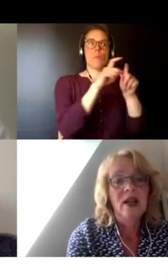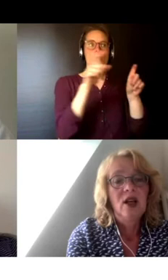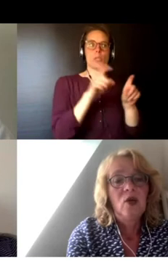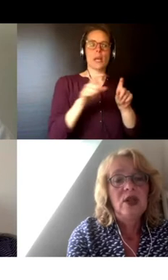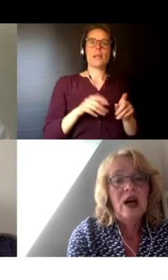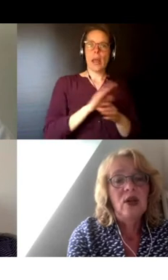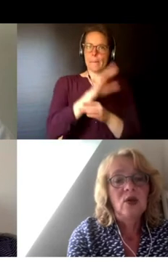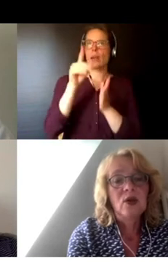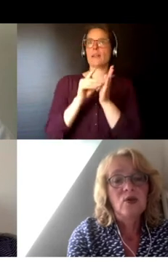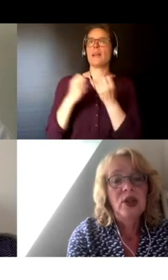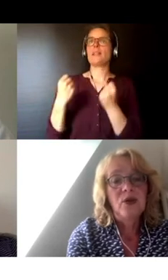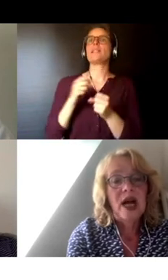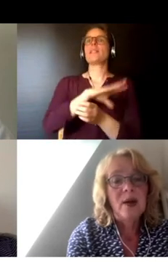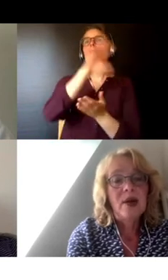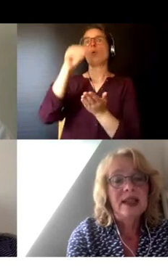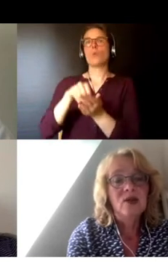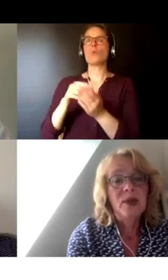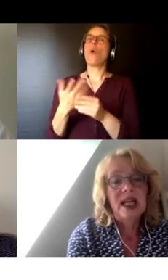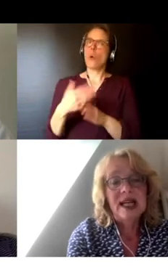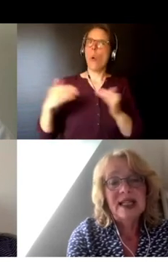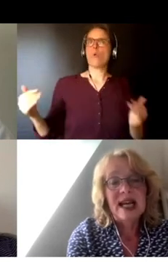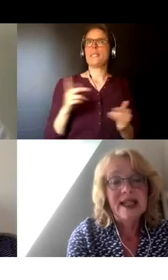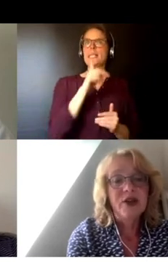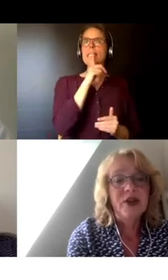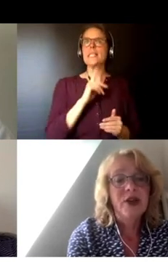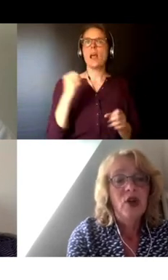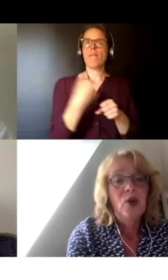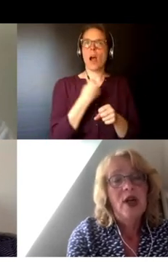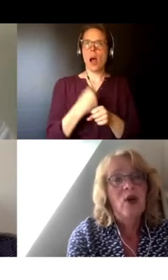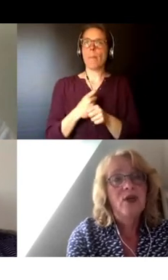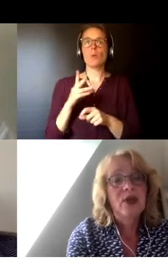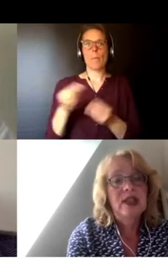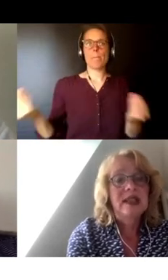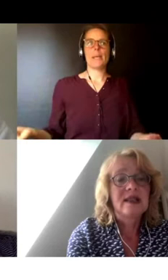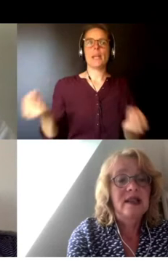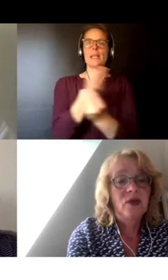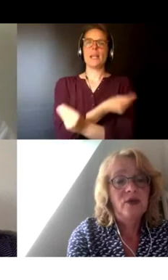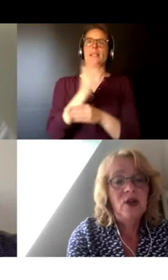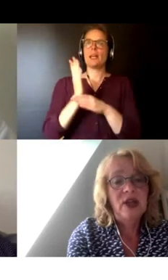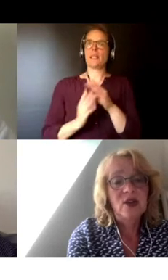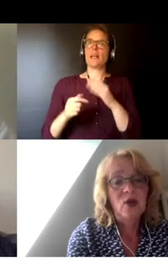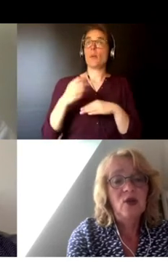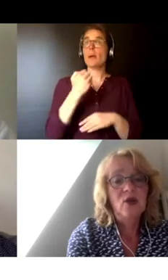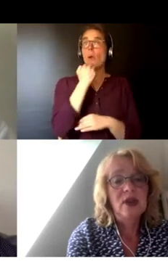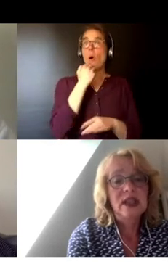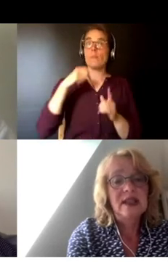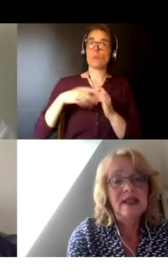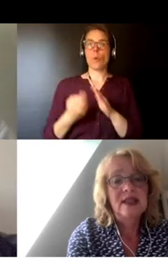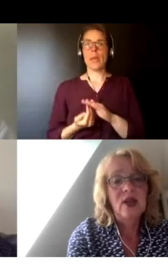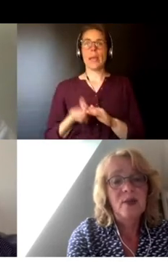unterbringen und auch in großem Stil verarbeiten und miteinander teilen können. Und man hofft, dass Innovationen